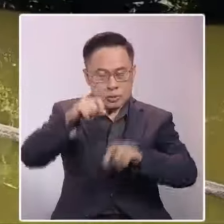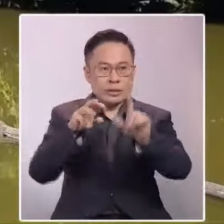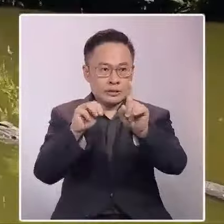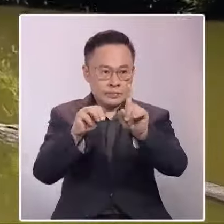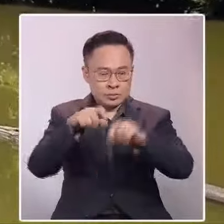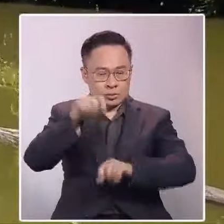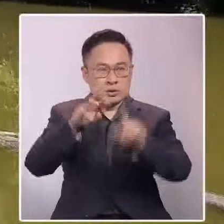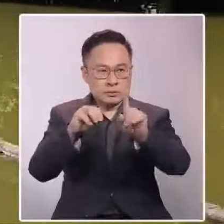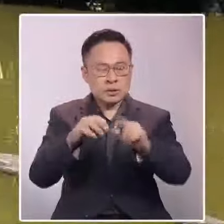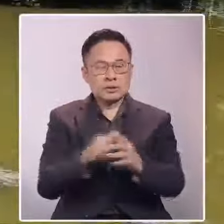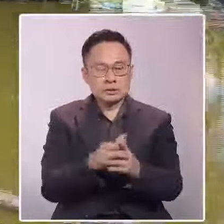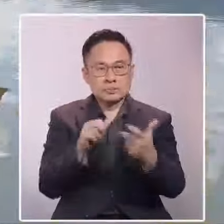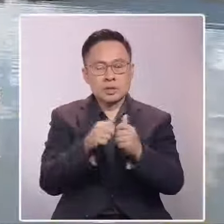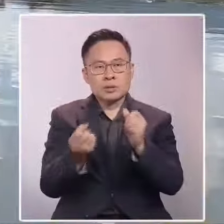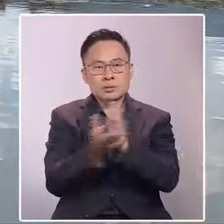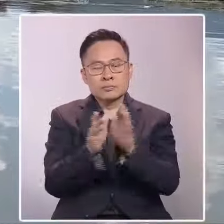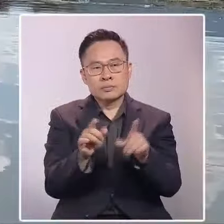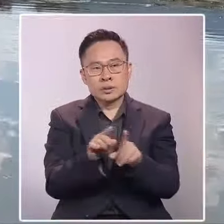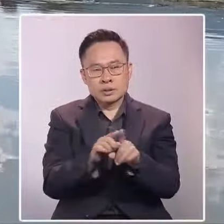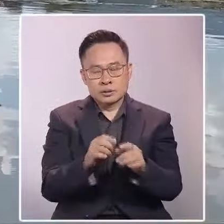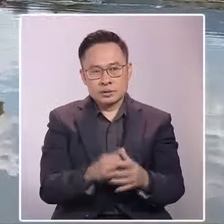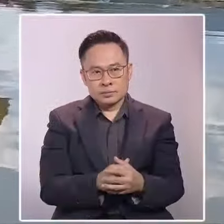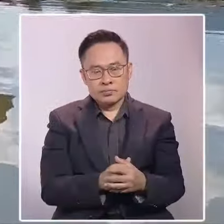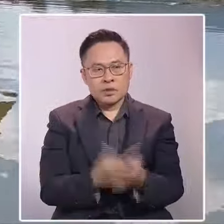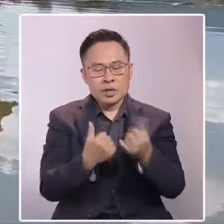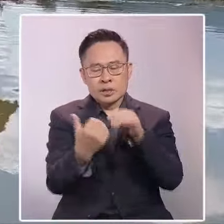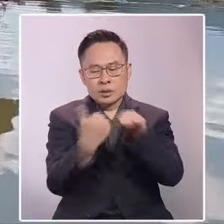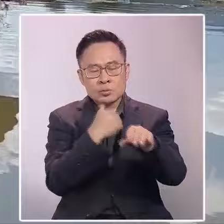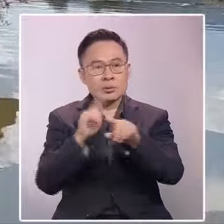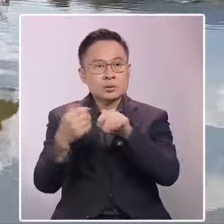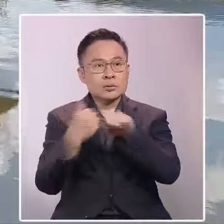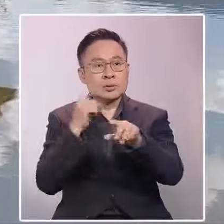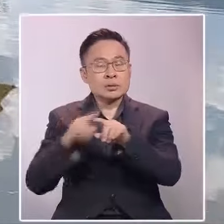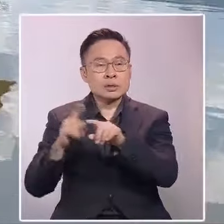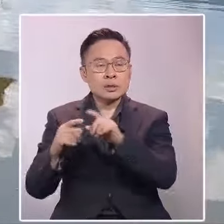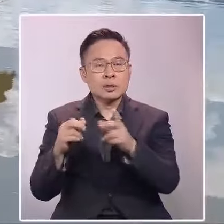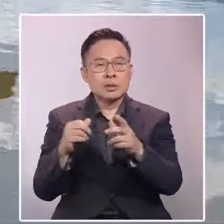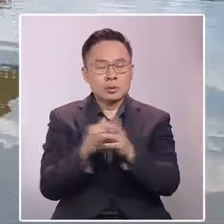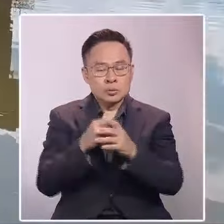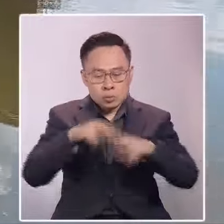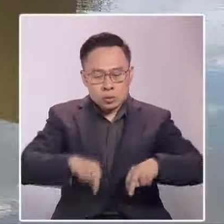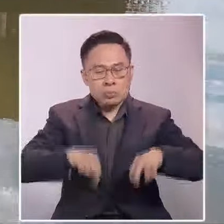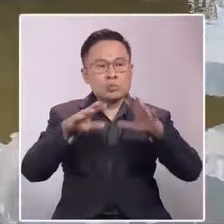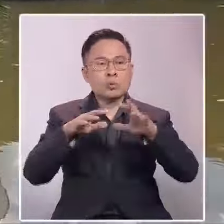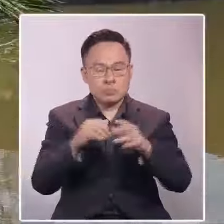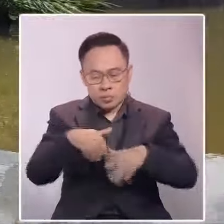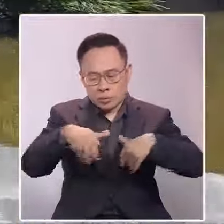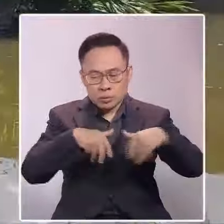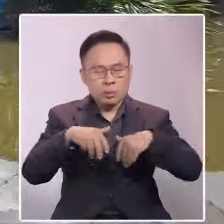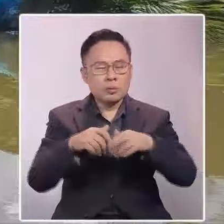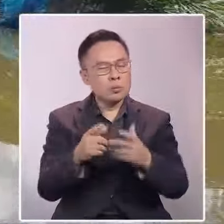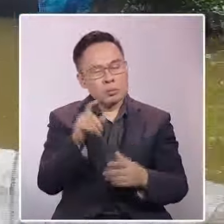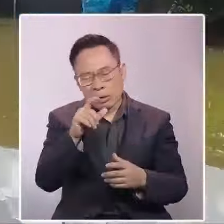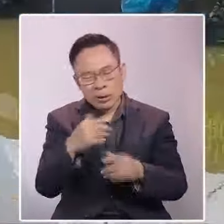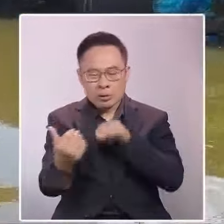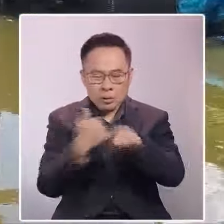บางส่วนก็กัดเซาะแนวคันดินนะครับถนนหลายสายตอนนี้ก็ถูกน้ำตัดขาดเช่นเดียวกันนะครับชาวบ้านโอดครวเลยว่าบอก